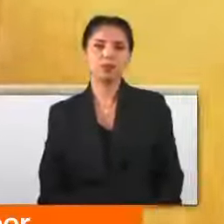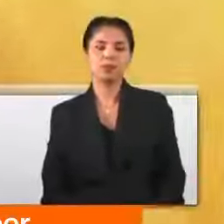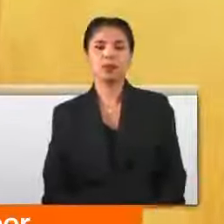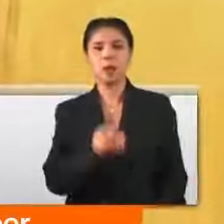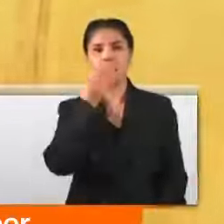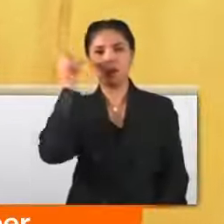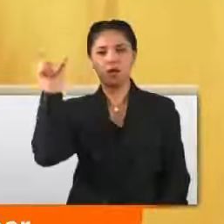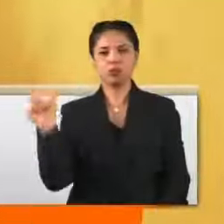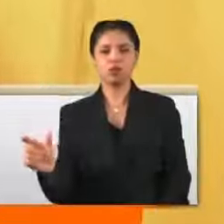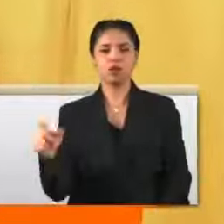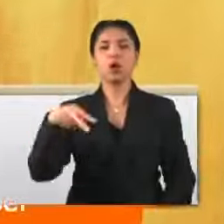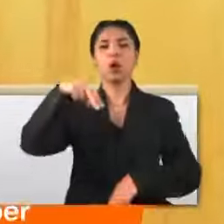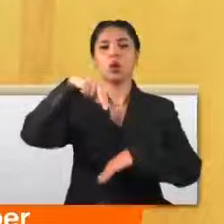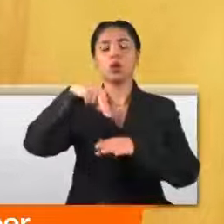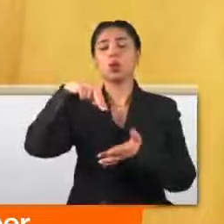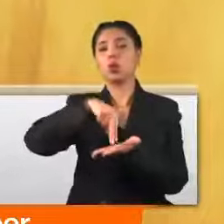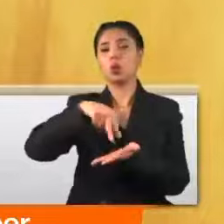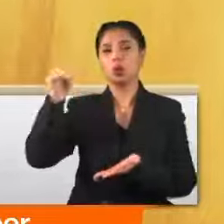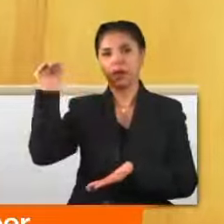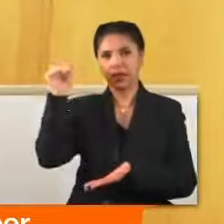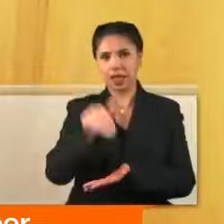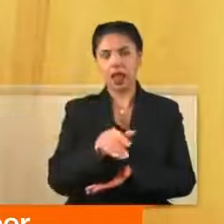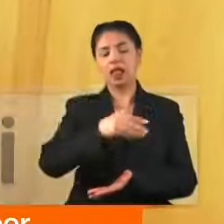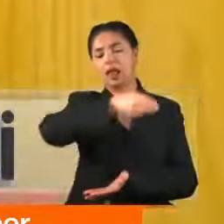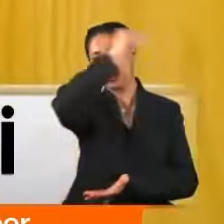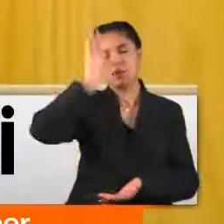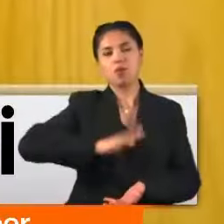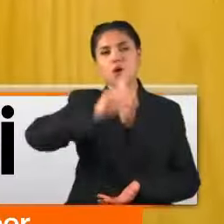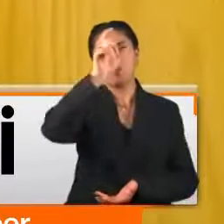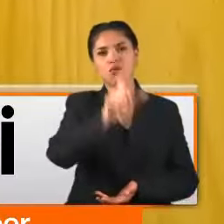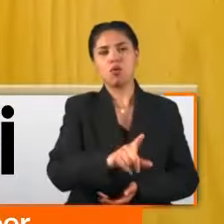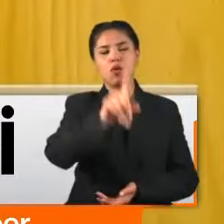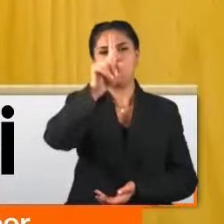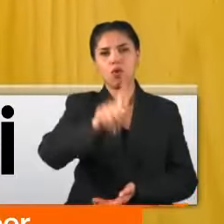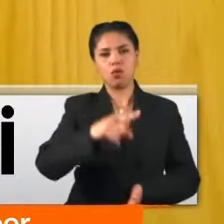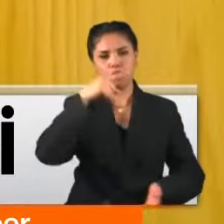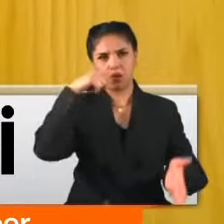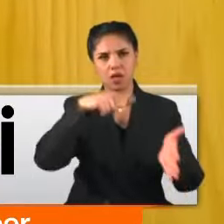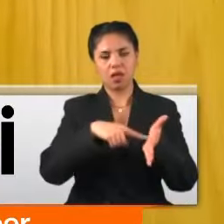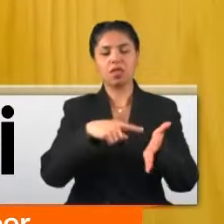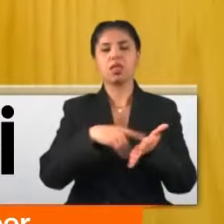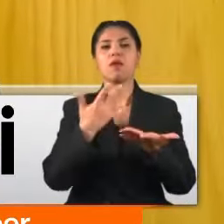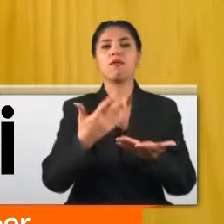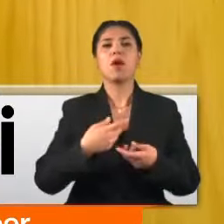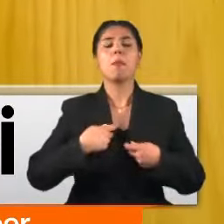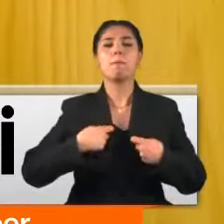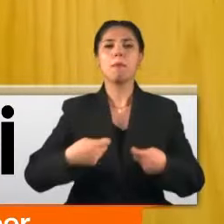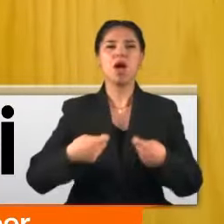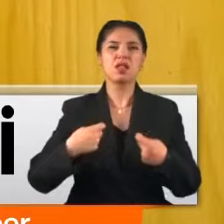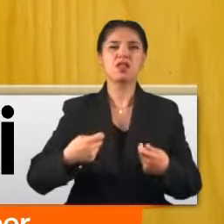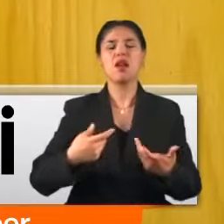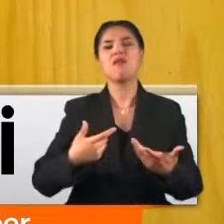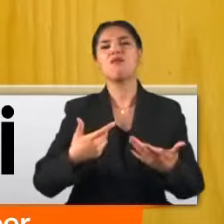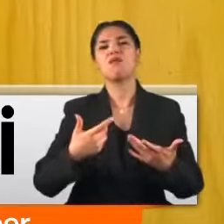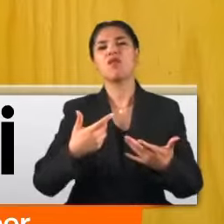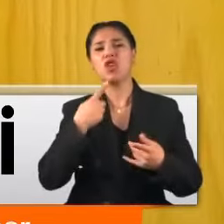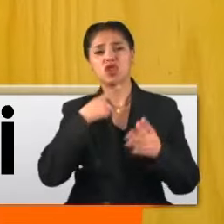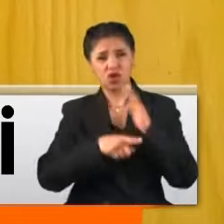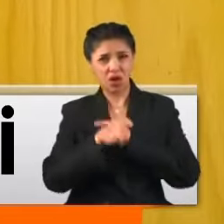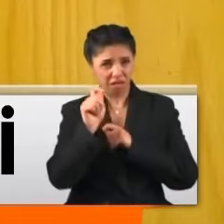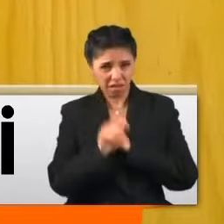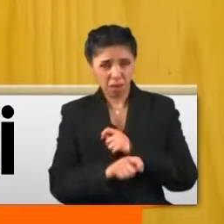Bahçeli kürsüye geldi, hedefini önce Ekrem İmamoğlu'nu aldı. Lafa gelince israftan şikayet edenlerin belediye